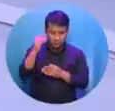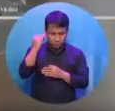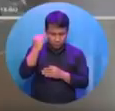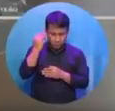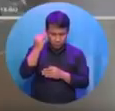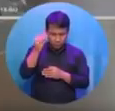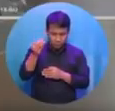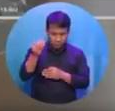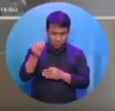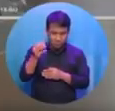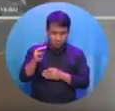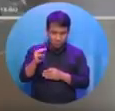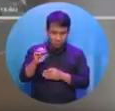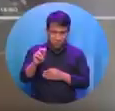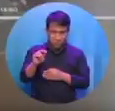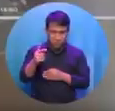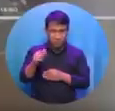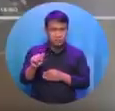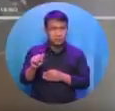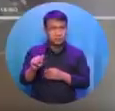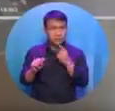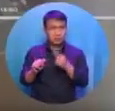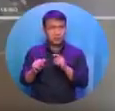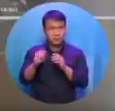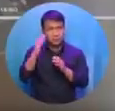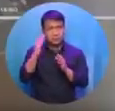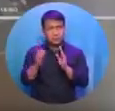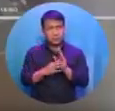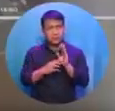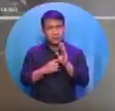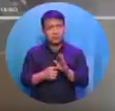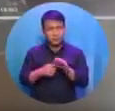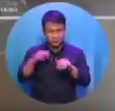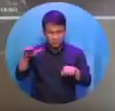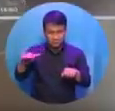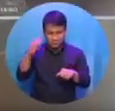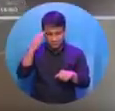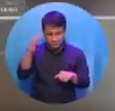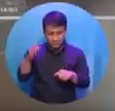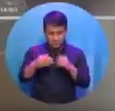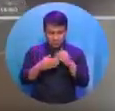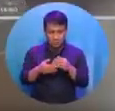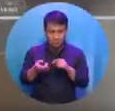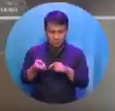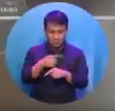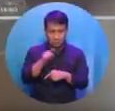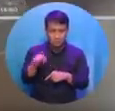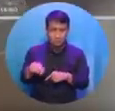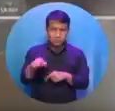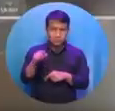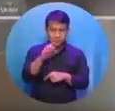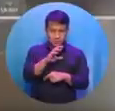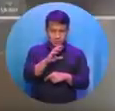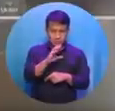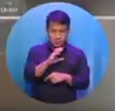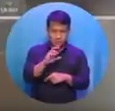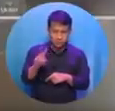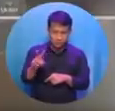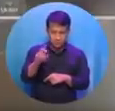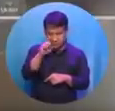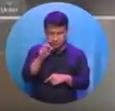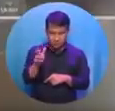Jomar Mangani. Yan, pakita natin picture. Okay. Si Sir Jomar ay taga Cagayan Valley po.